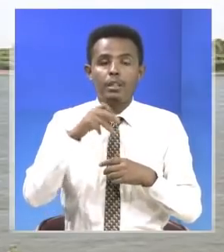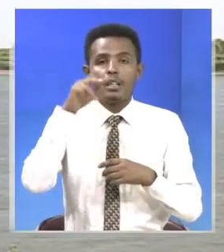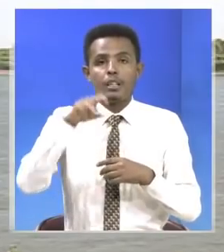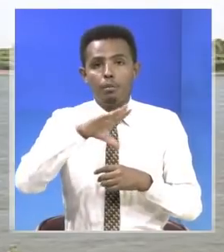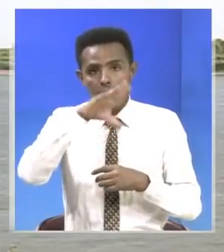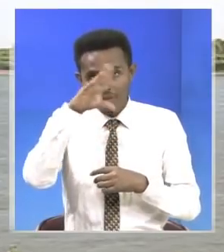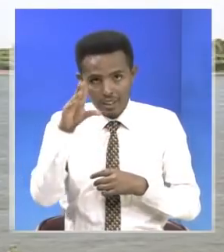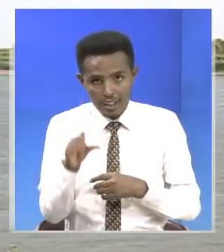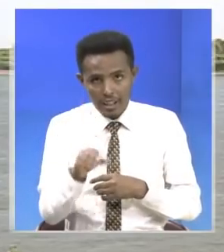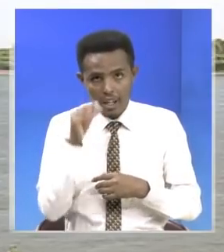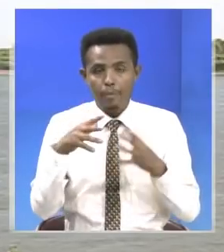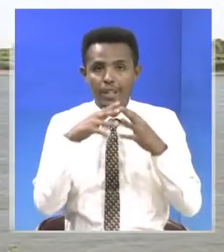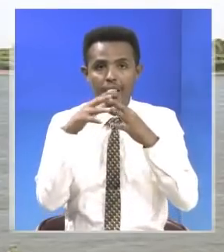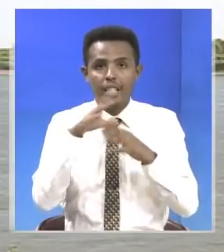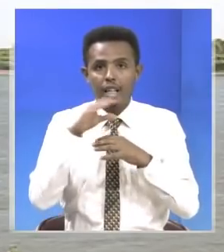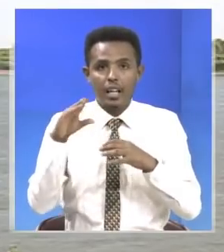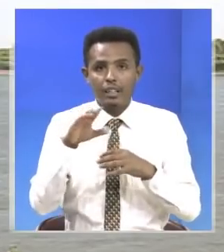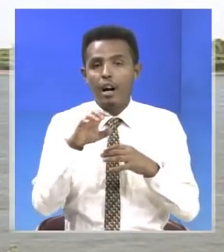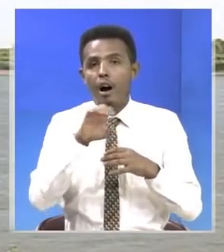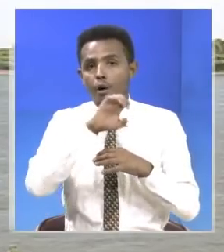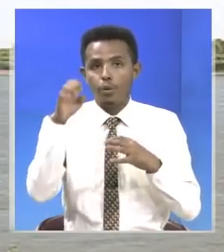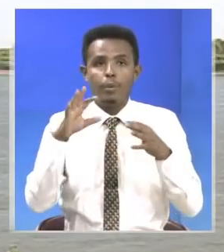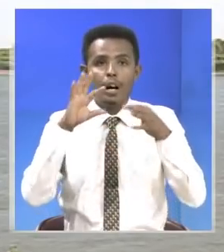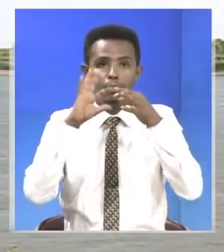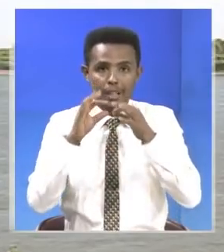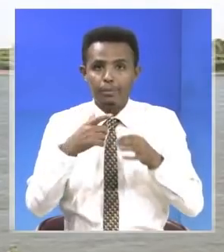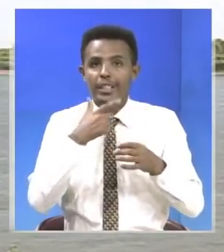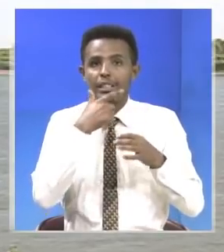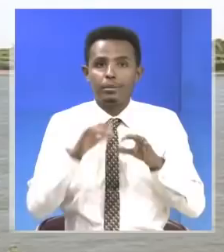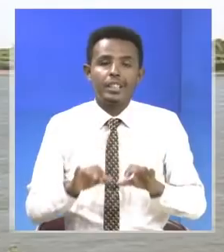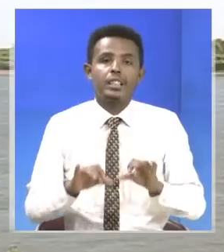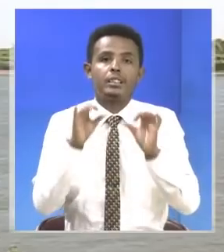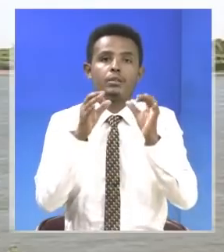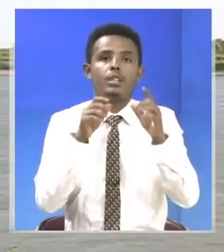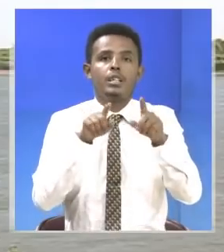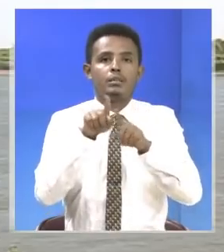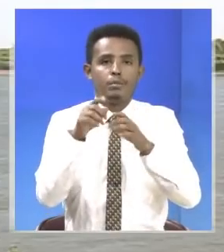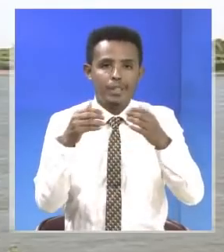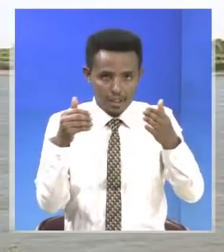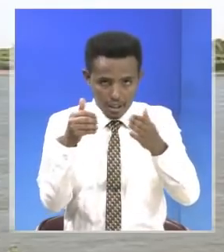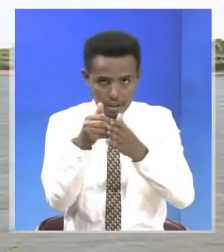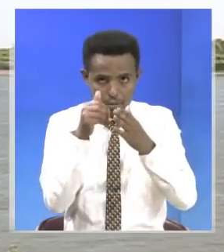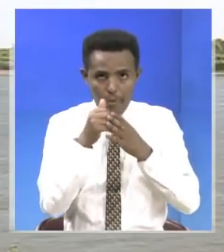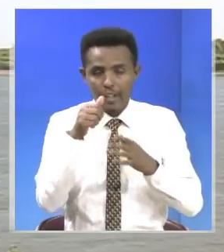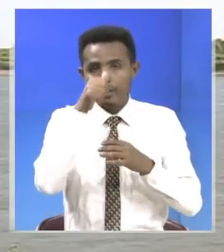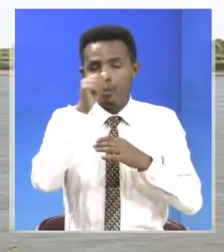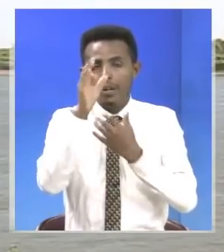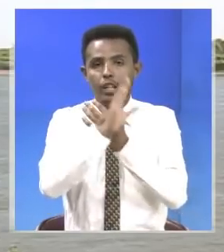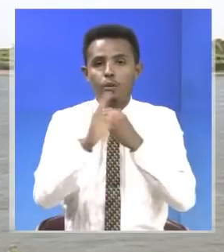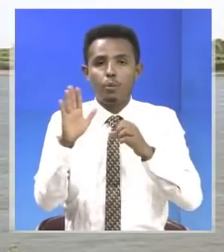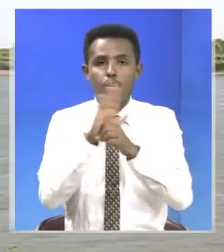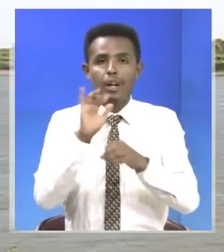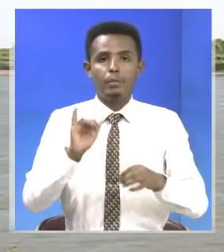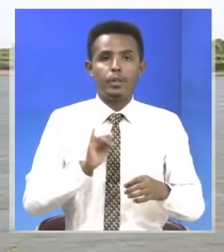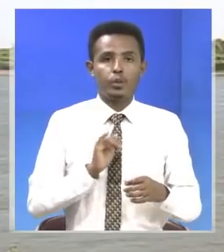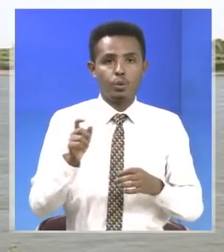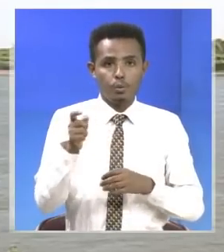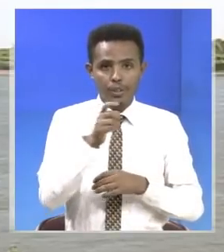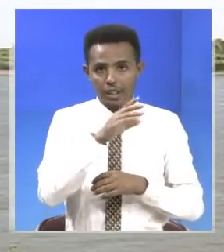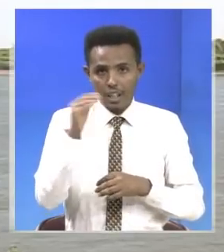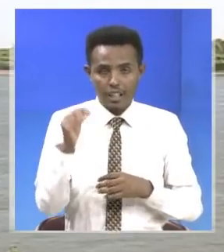አፍሪካ፣ አሜሪካና የአውሮፓ ህብረት በታዛቢነት እንዲቀጥሉ ስምምነት ተደርሷል። ኢትዮጵያ ሀገራቱ ሙሉ ባለቤት የሆኑበትንና የአፍሪካ